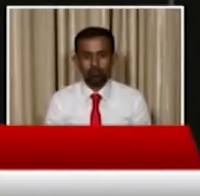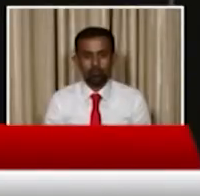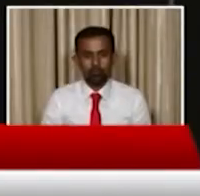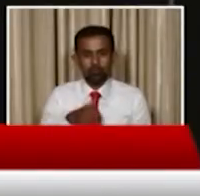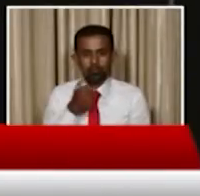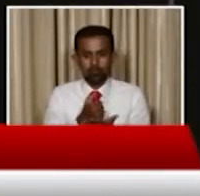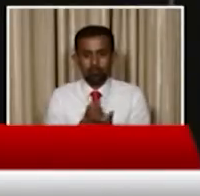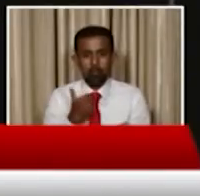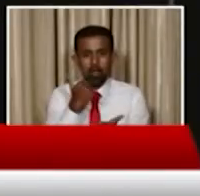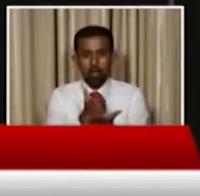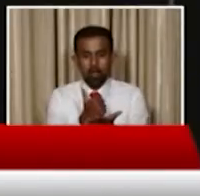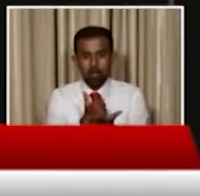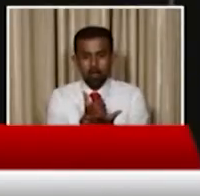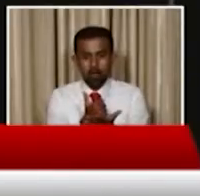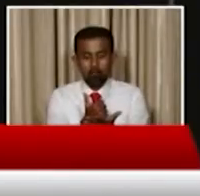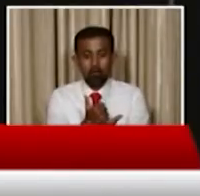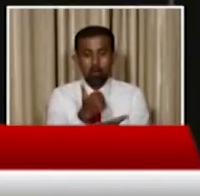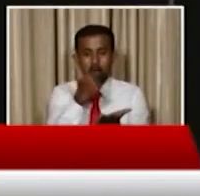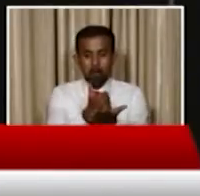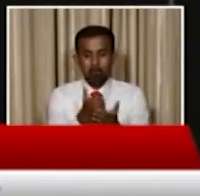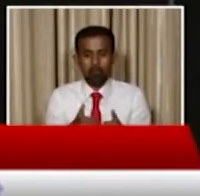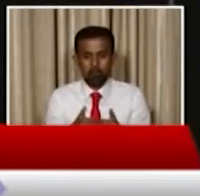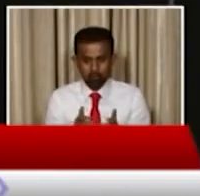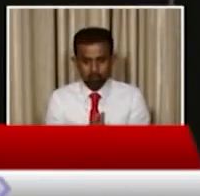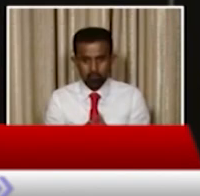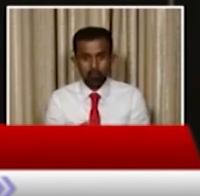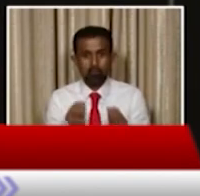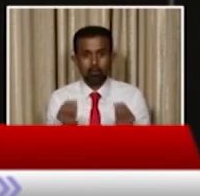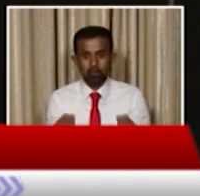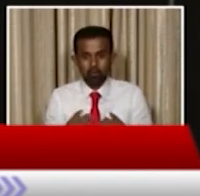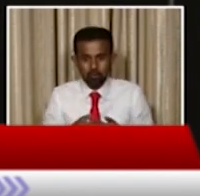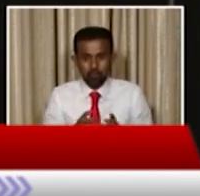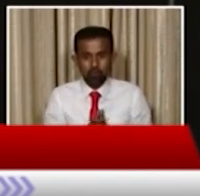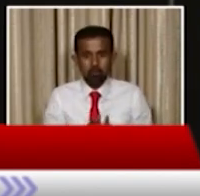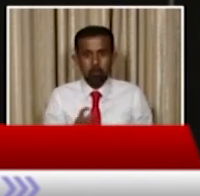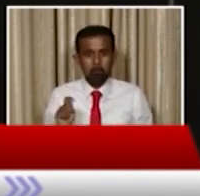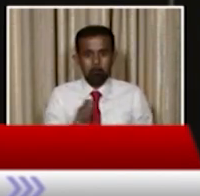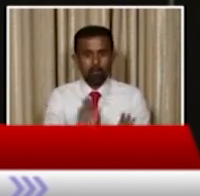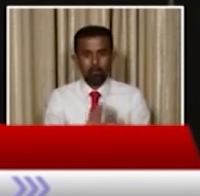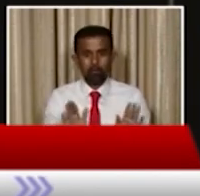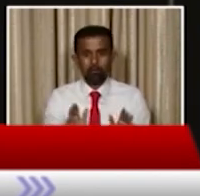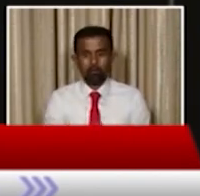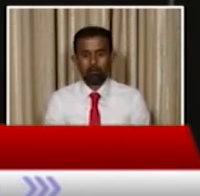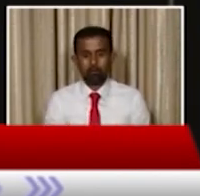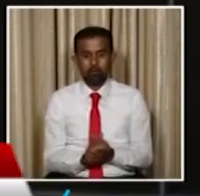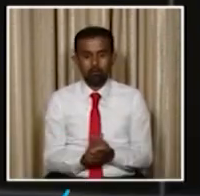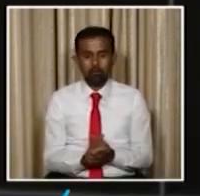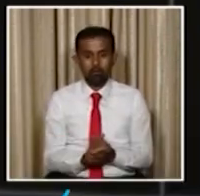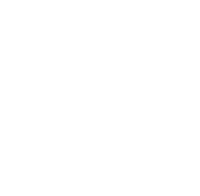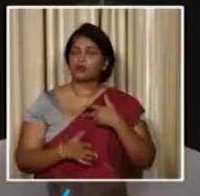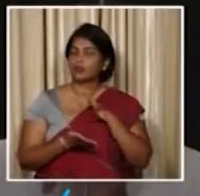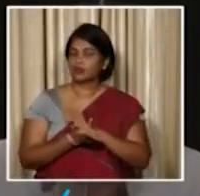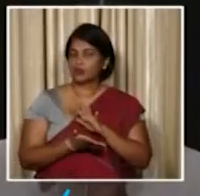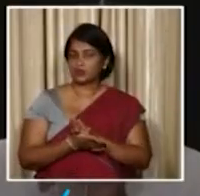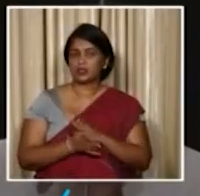බැංකුව අධිපතිතුමාට මේ සෙන්ට්‍රල් බැංක එක ස්වාධීන කරලා දුන්නේ තමන්ගේ පඩි වැඩි කරගන්න නෙමෙයි. එතුමා කරලා තියෙන සම්පූර්ණ